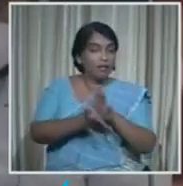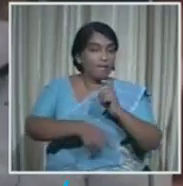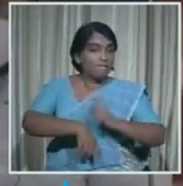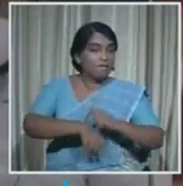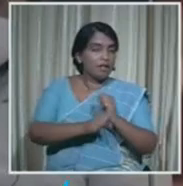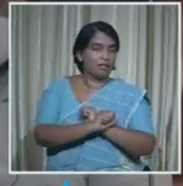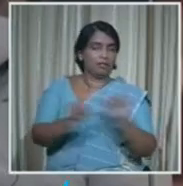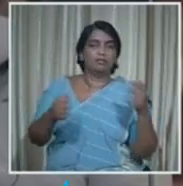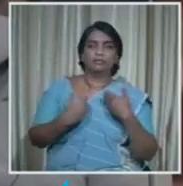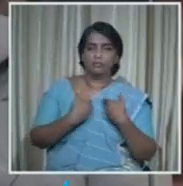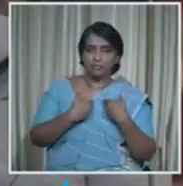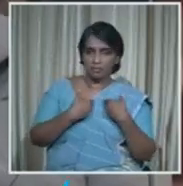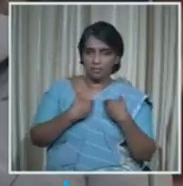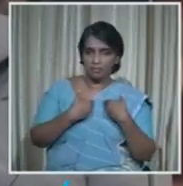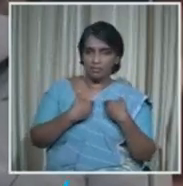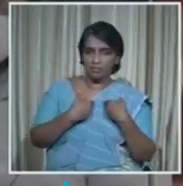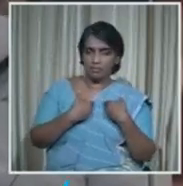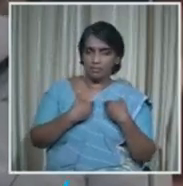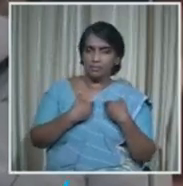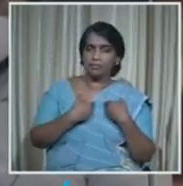nogani.